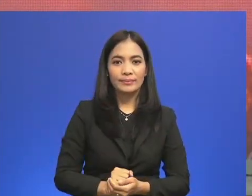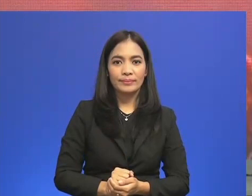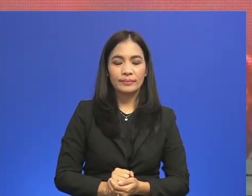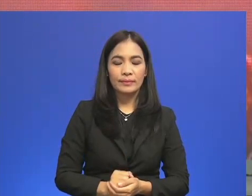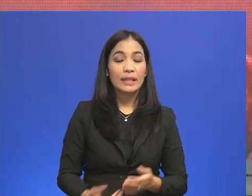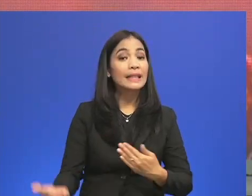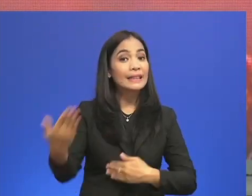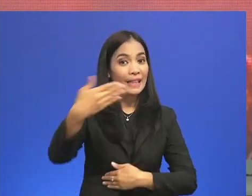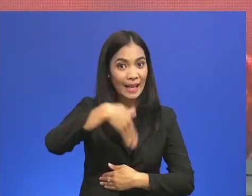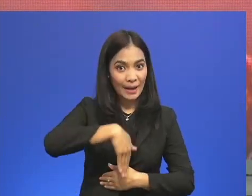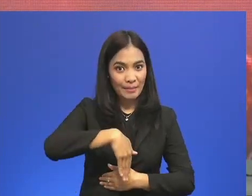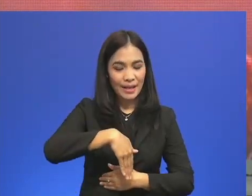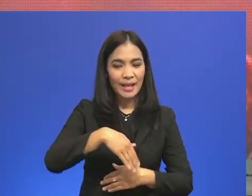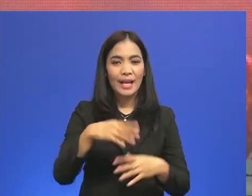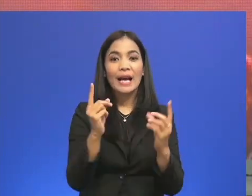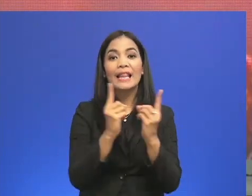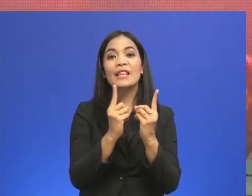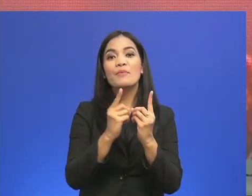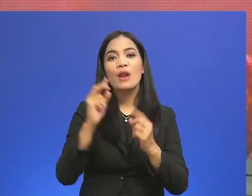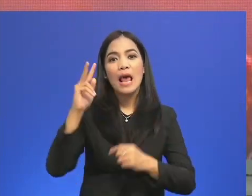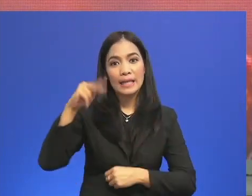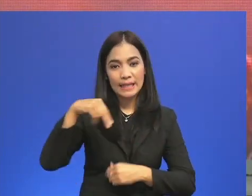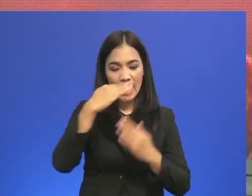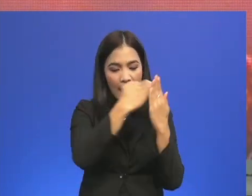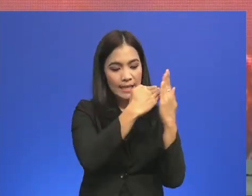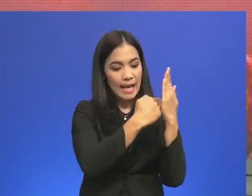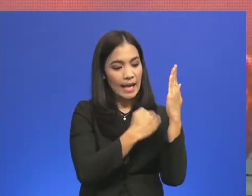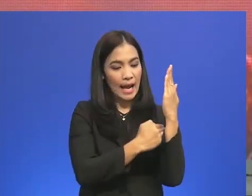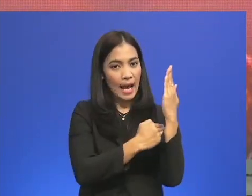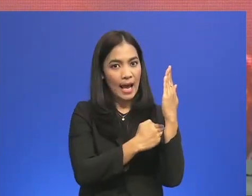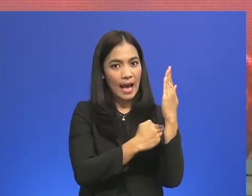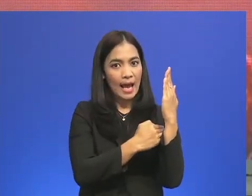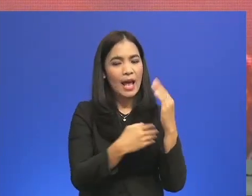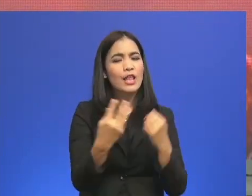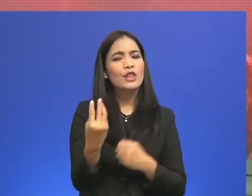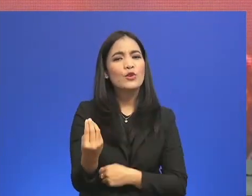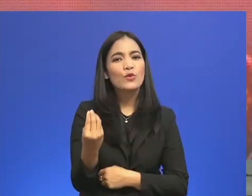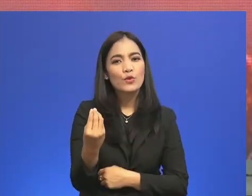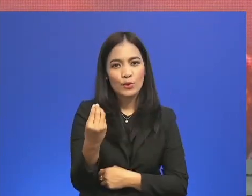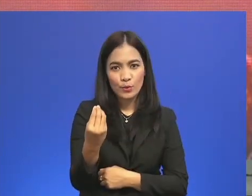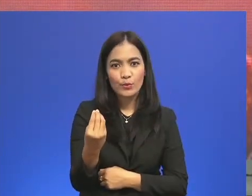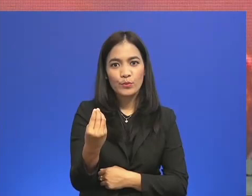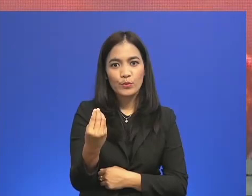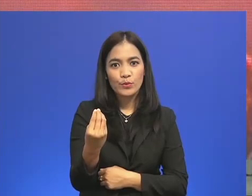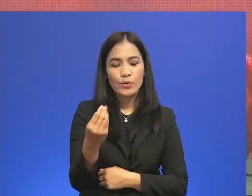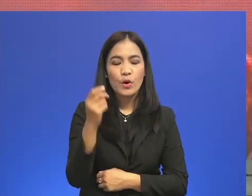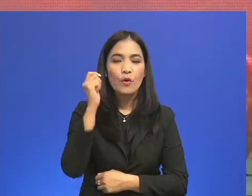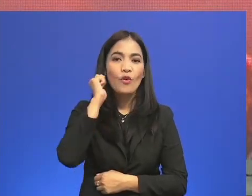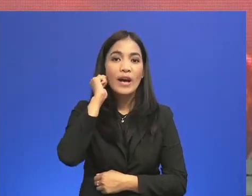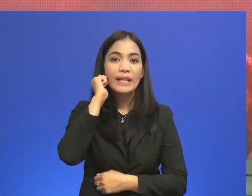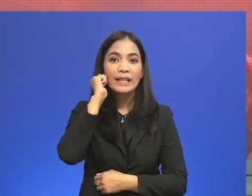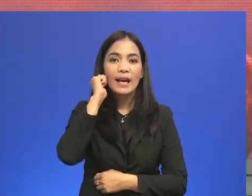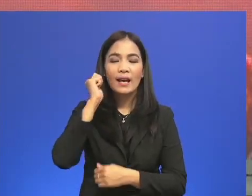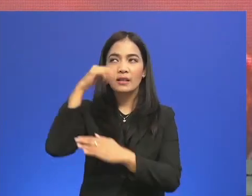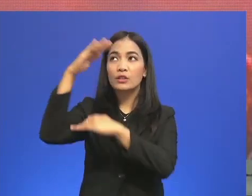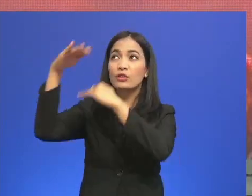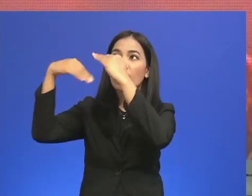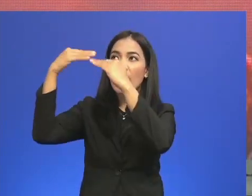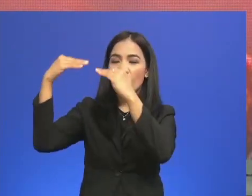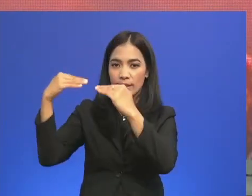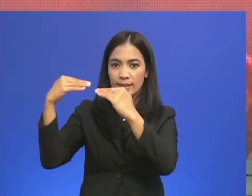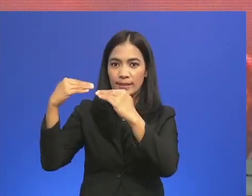Kita kembali bertemu dalam acara yang kita nantikan, wanita surgawi.